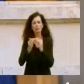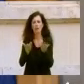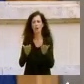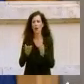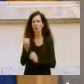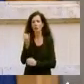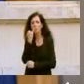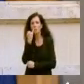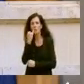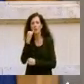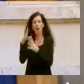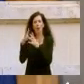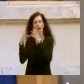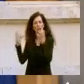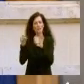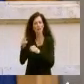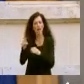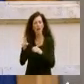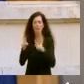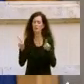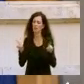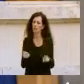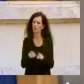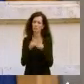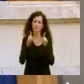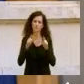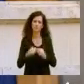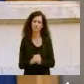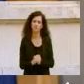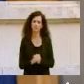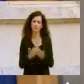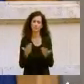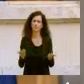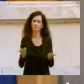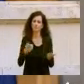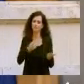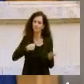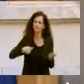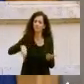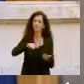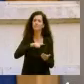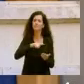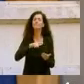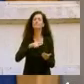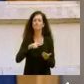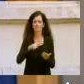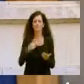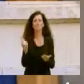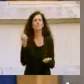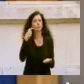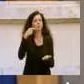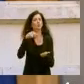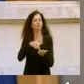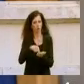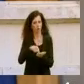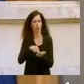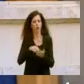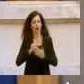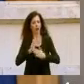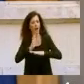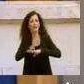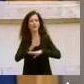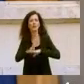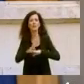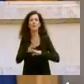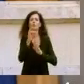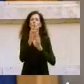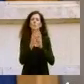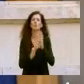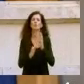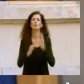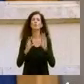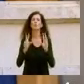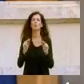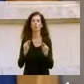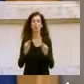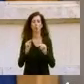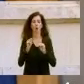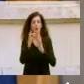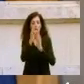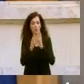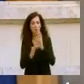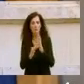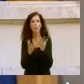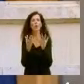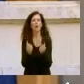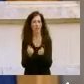piccole aziende dobbiamo tornare a intervenire con nuove misure ancora piu efficace questo